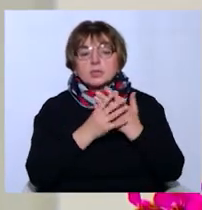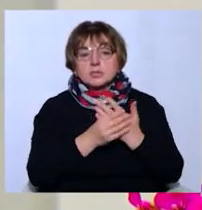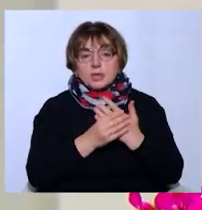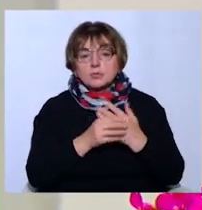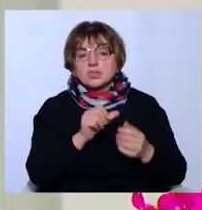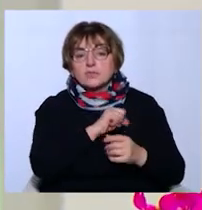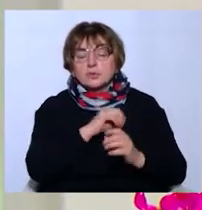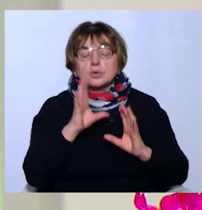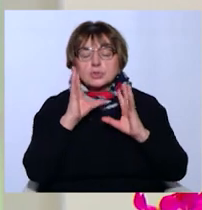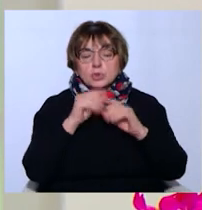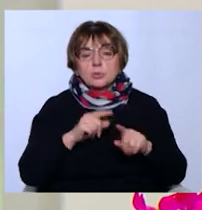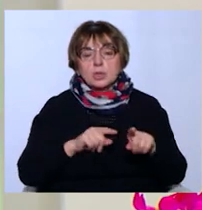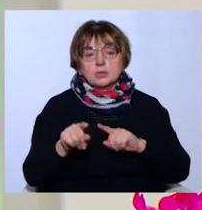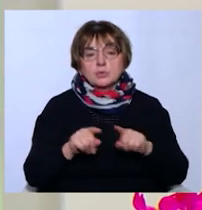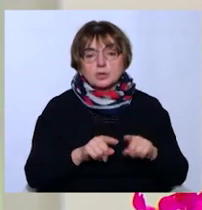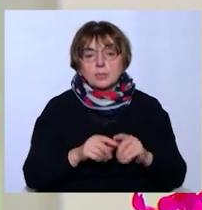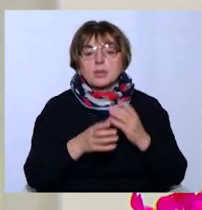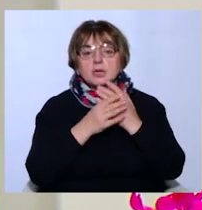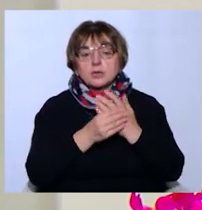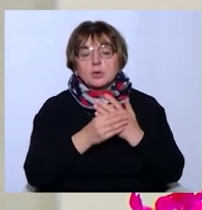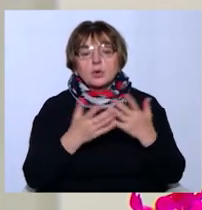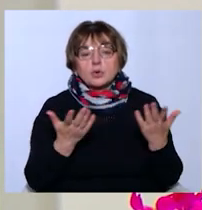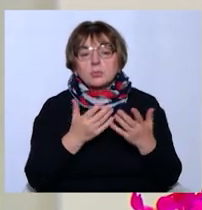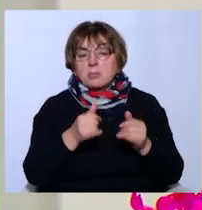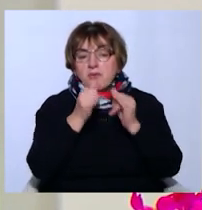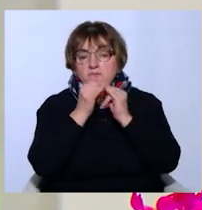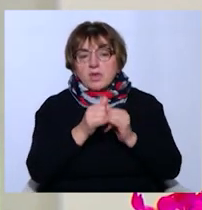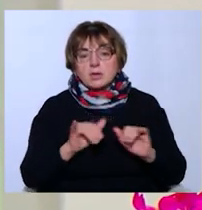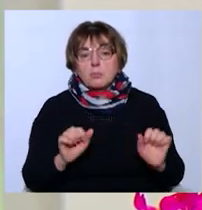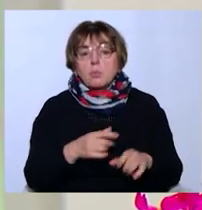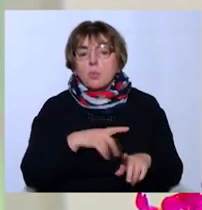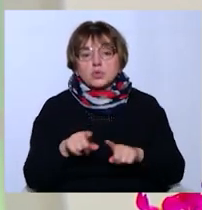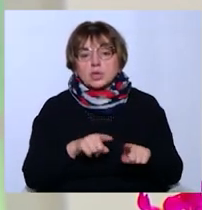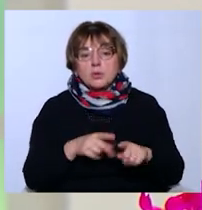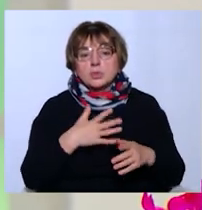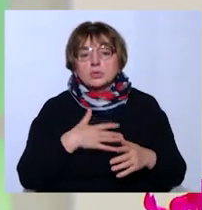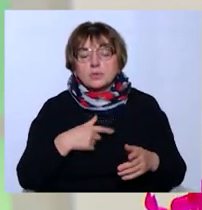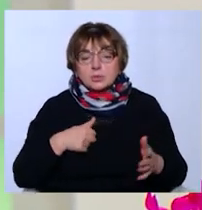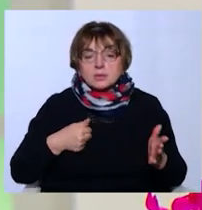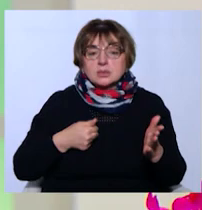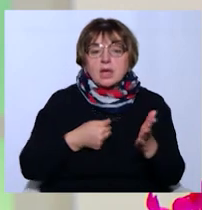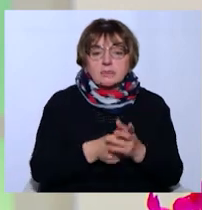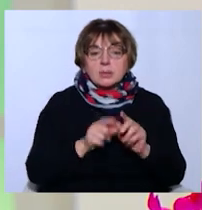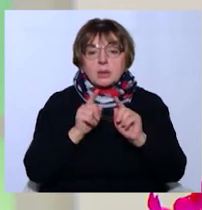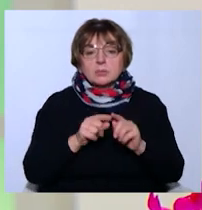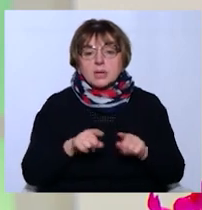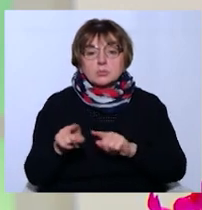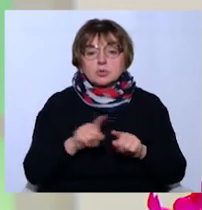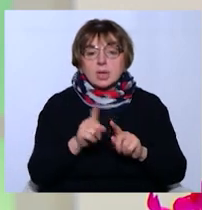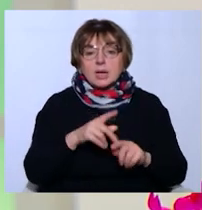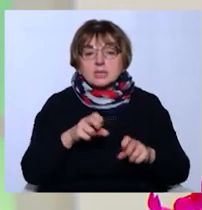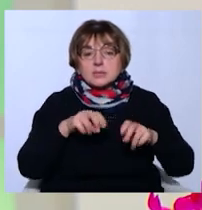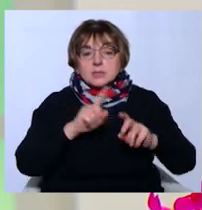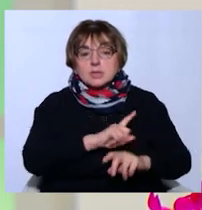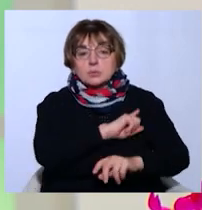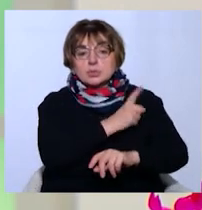რომლებსაც თვითონ შეუძლიათ მოძრაობა და სხეულები, რომლებიც ვერ მოძრაობენ. და ისინი ჩვენ უნდა ავამოძრაოთ, ხო? რაღაც ძალით,